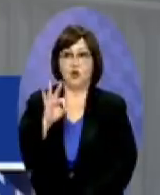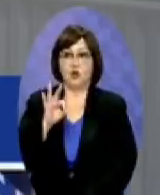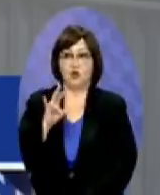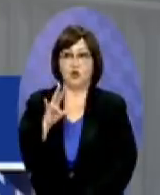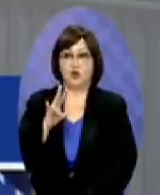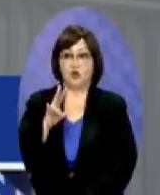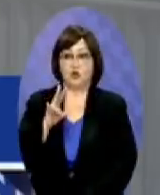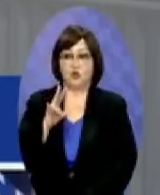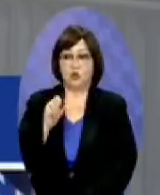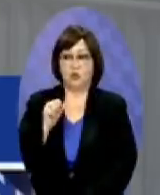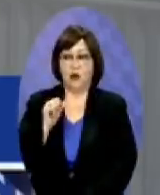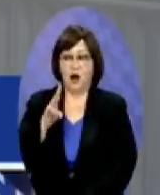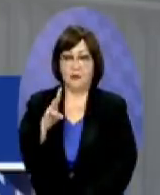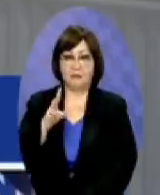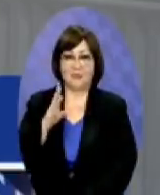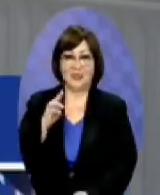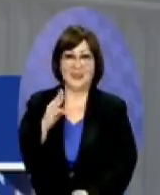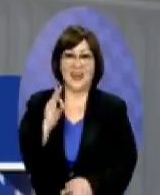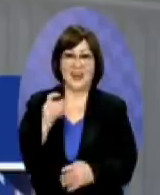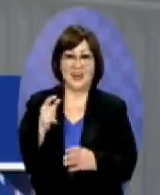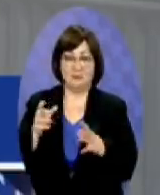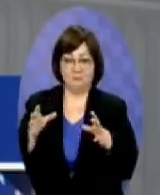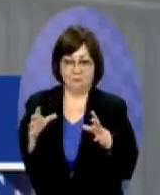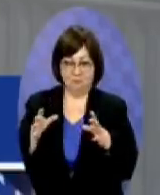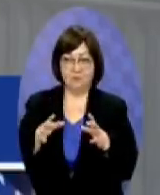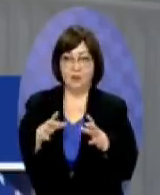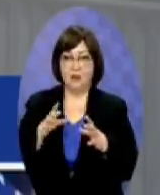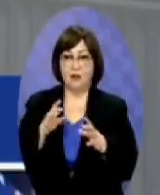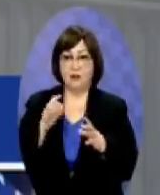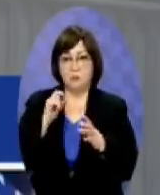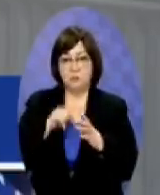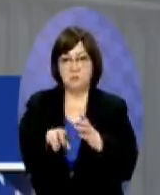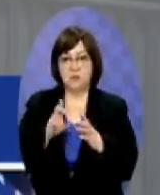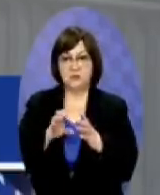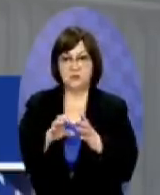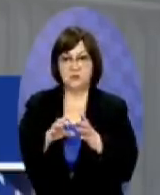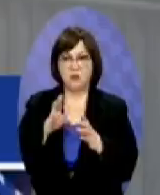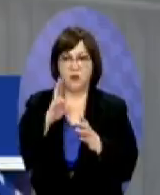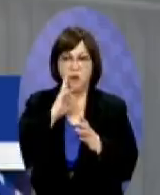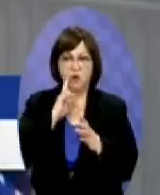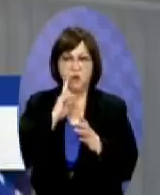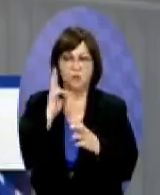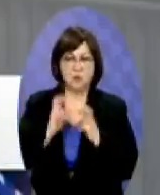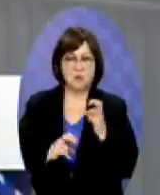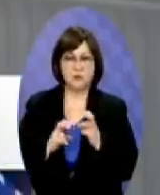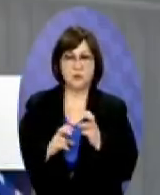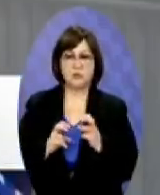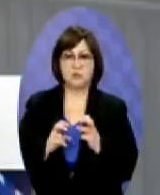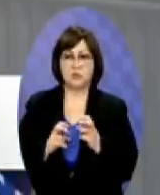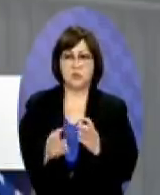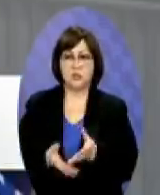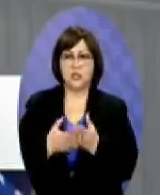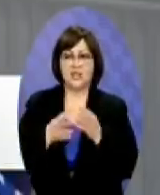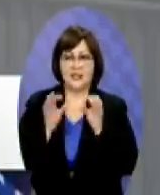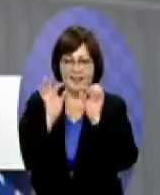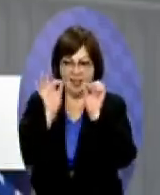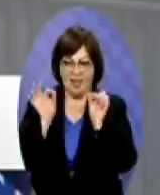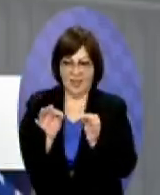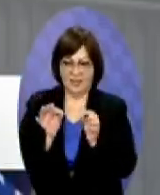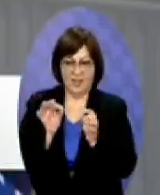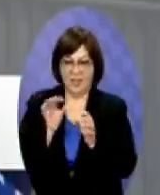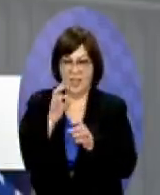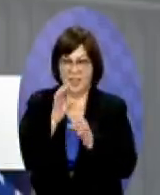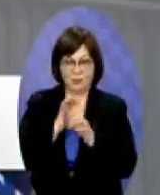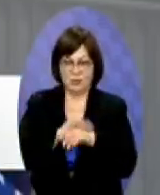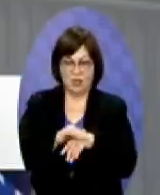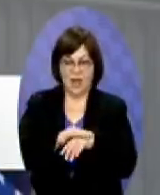гэдэг амид бактери байдаг. Тэр Bifido амид бактери маань бидний хоол боловсруулах хэрэгтийг дэмжихээс гадна бидний нарийн гэлтний хамыг одоо эрүүл байлгахад маш